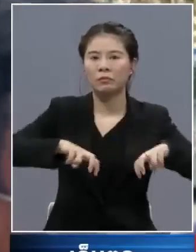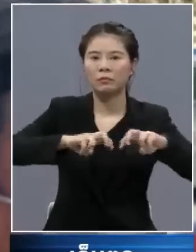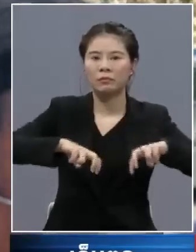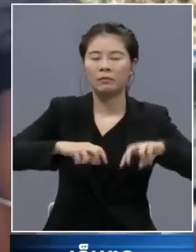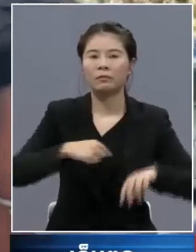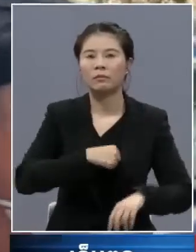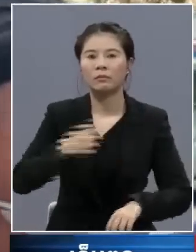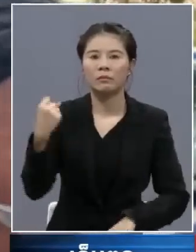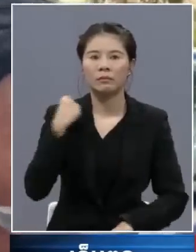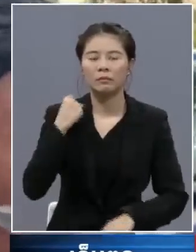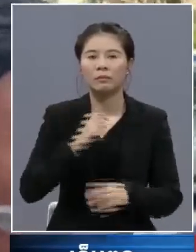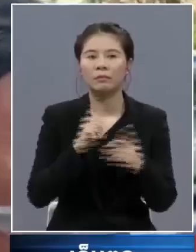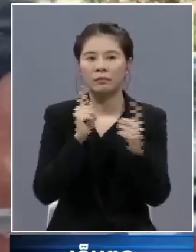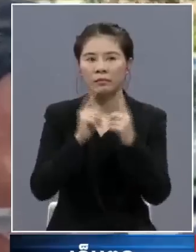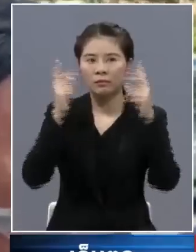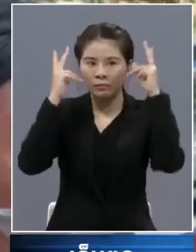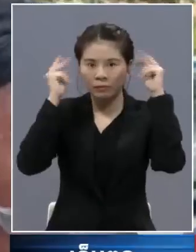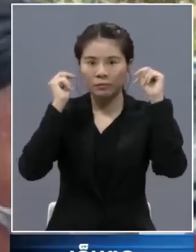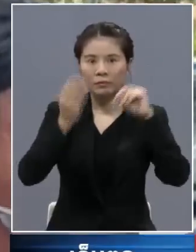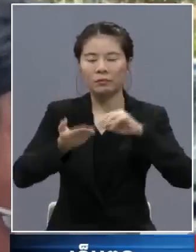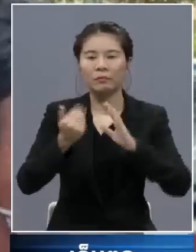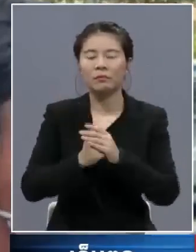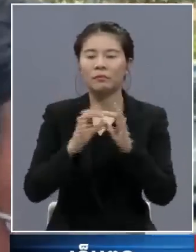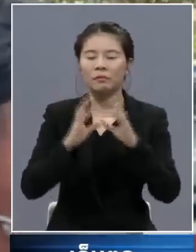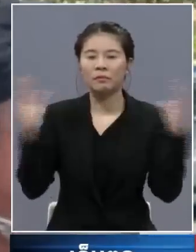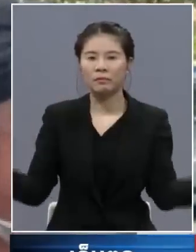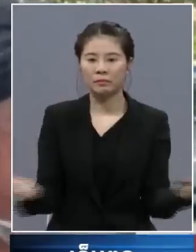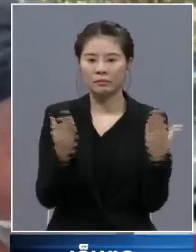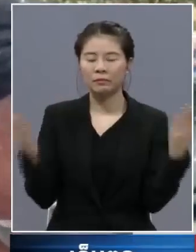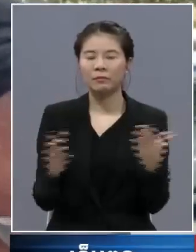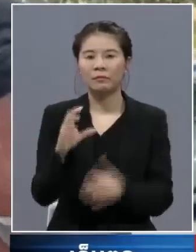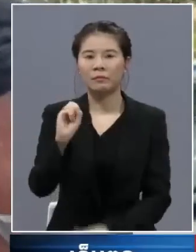ถามอยู่ทุกวันนะเวลาเจอคุณพิธาเนี่ยเรื่องของการโหวตสนับสนุนของ